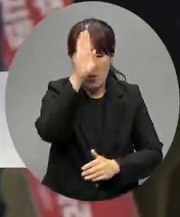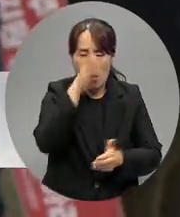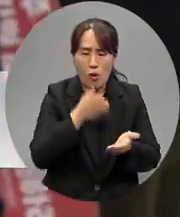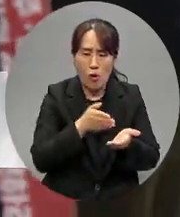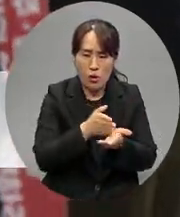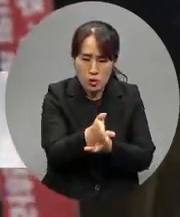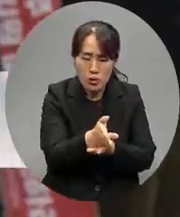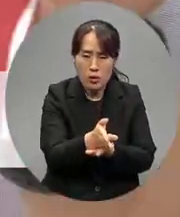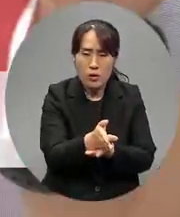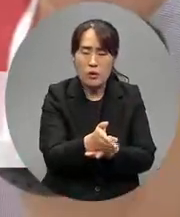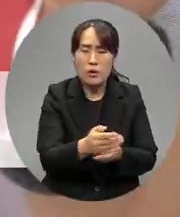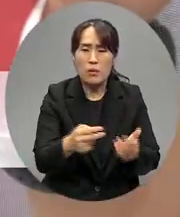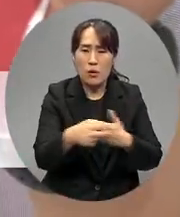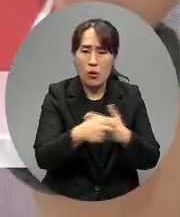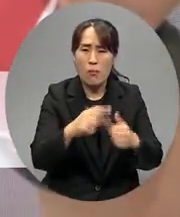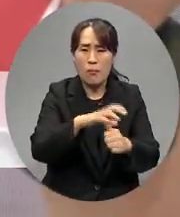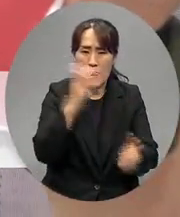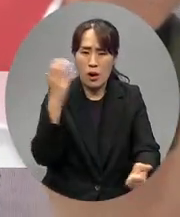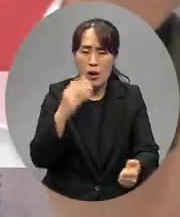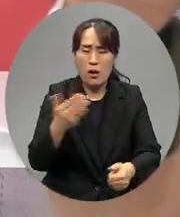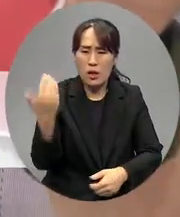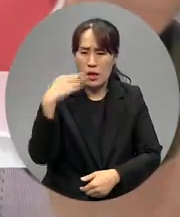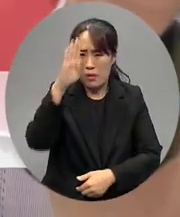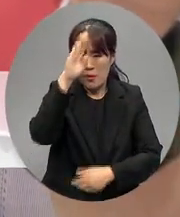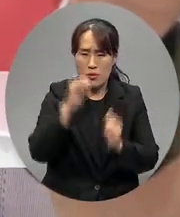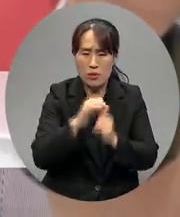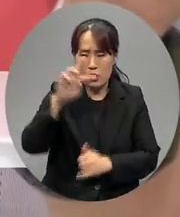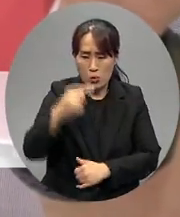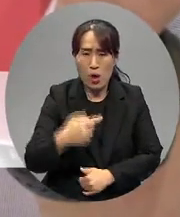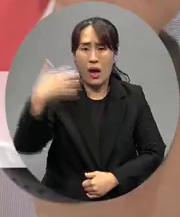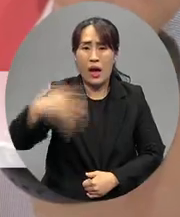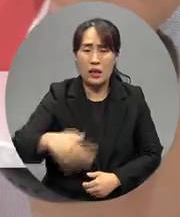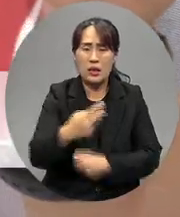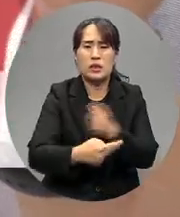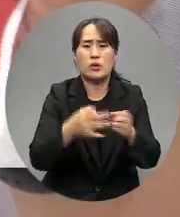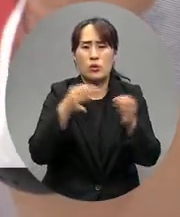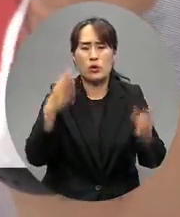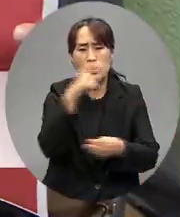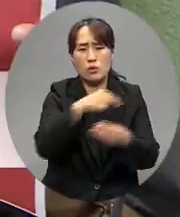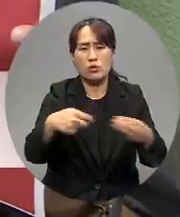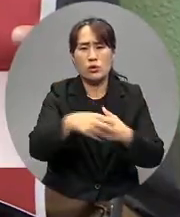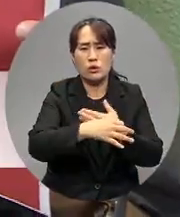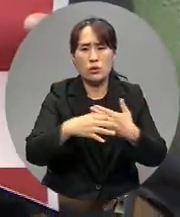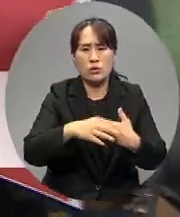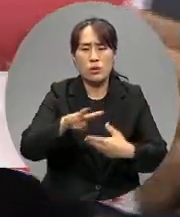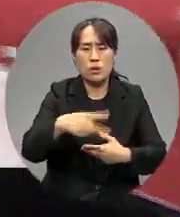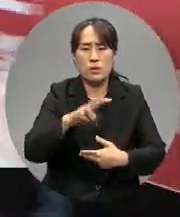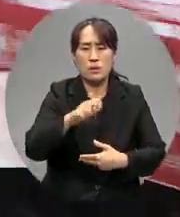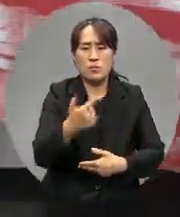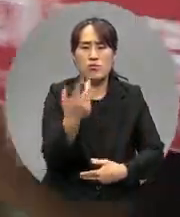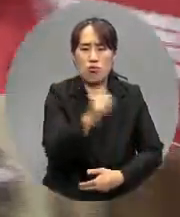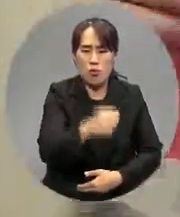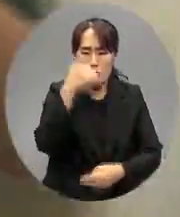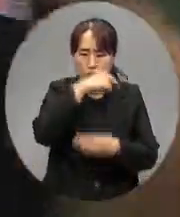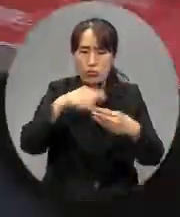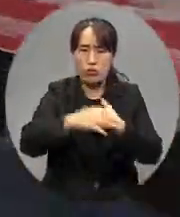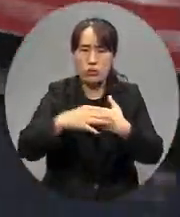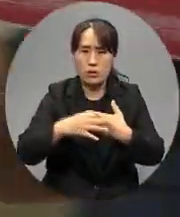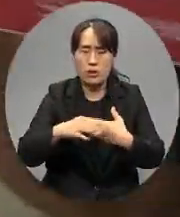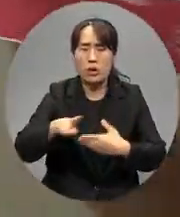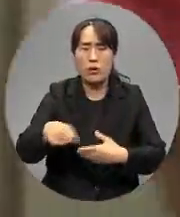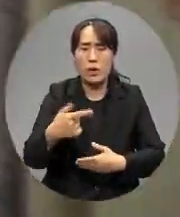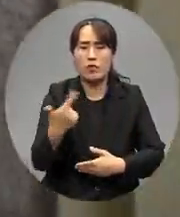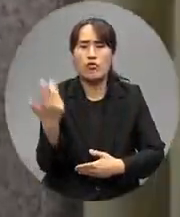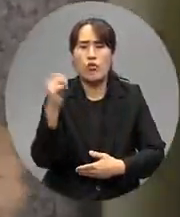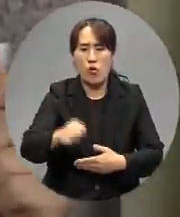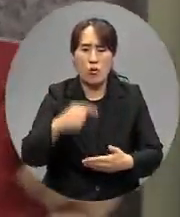전담병원에서 해제된 뒤 기존 환자들이 돌아오지 않으면서 지난 2년간 청주의료원은 236억, 충주의료원은